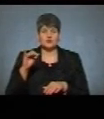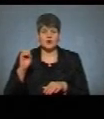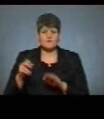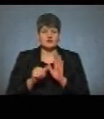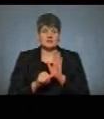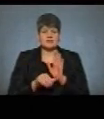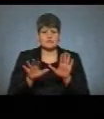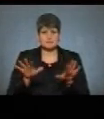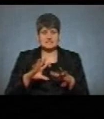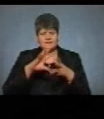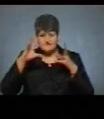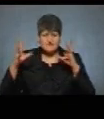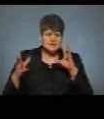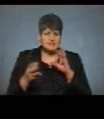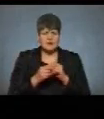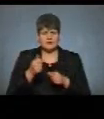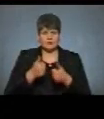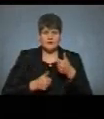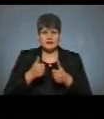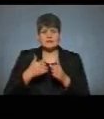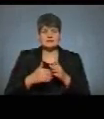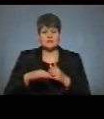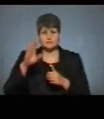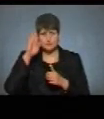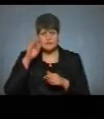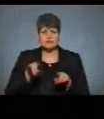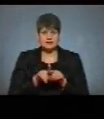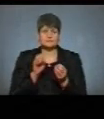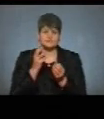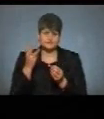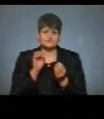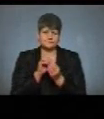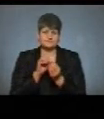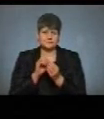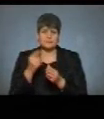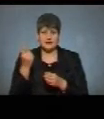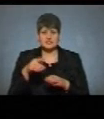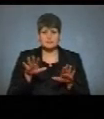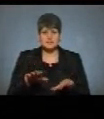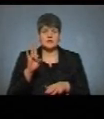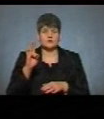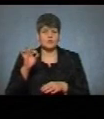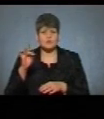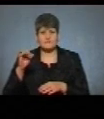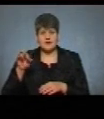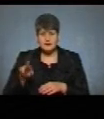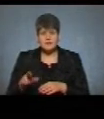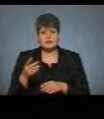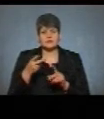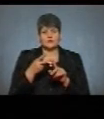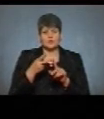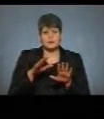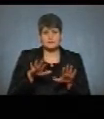60-му місці. У загальному рейтингу серед чоловіків перша трійка теж не змінилась. На першому місці норвежець Йоханнес Тінгнес Бьо, на